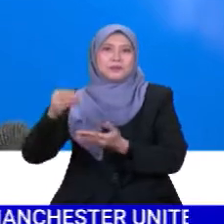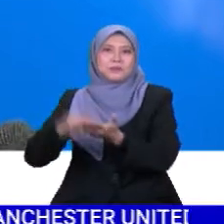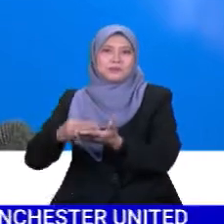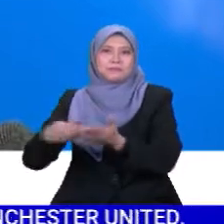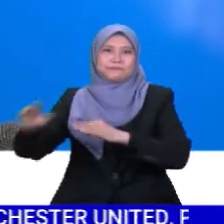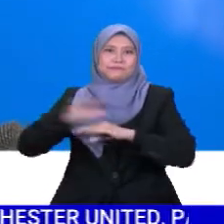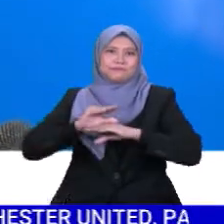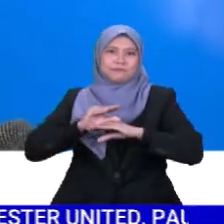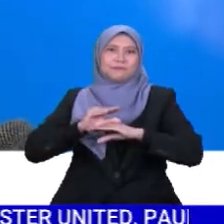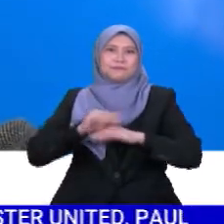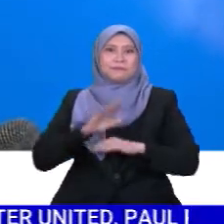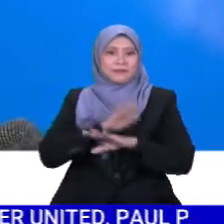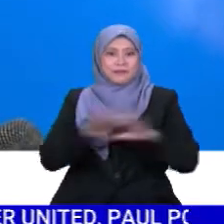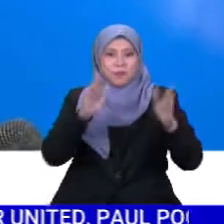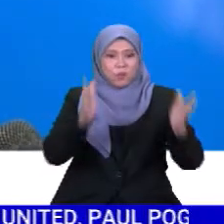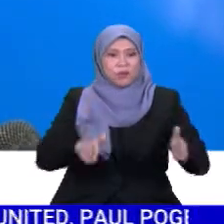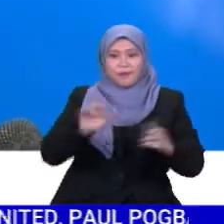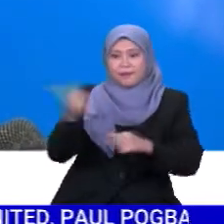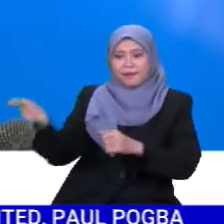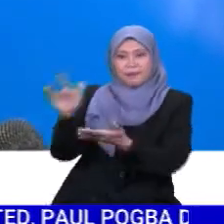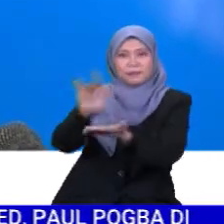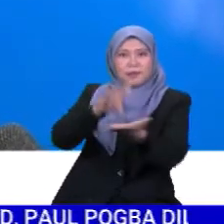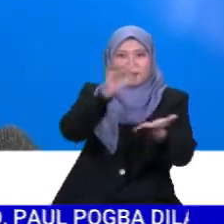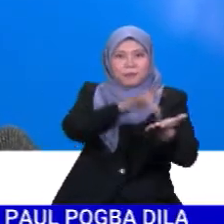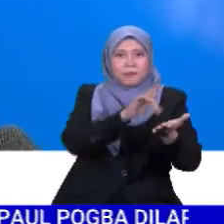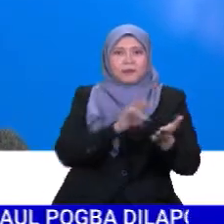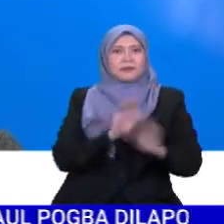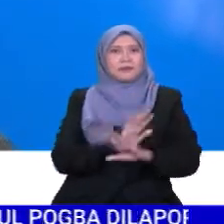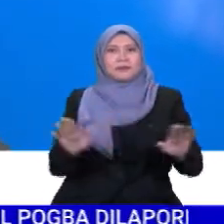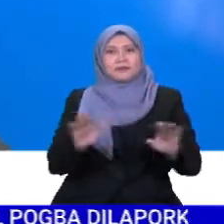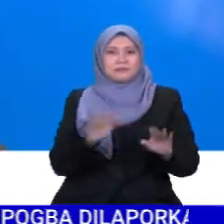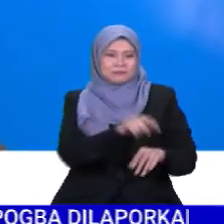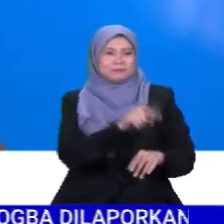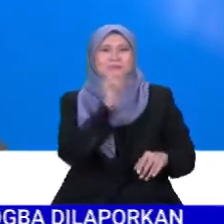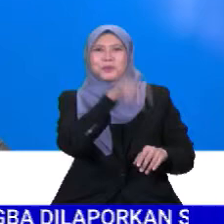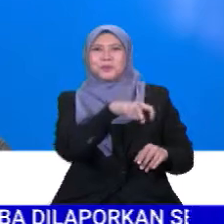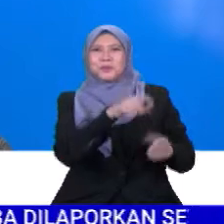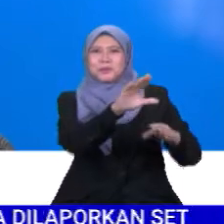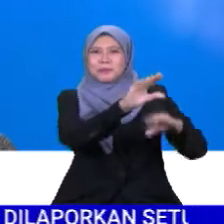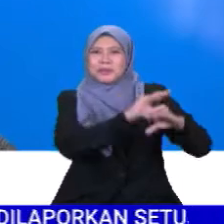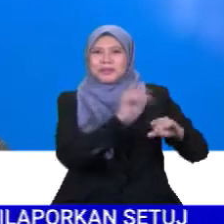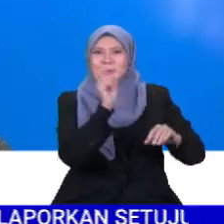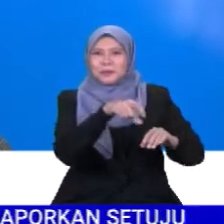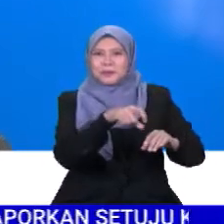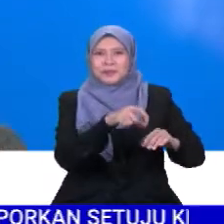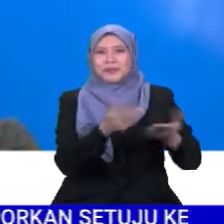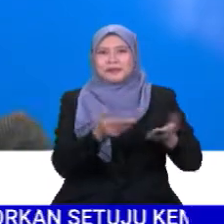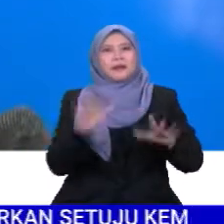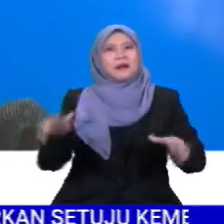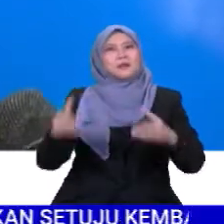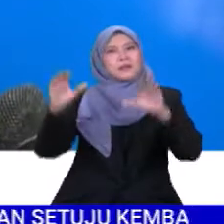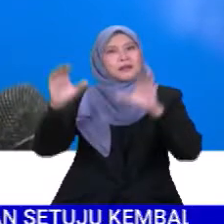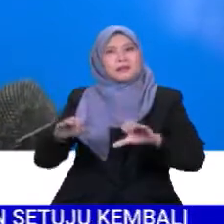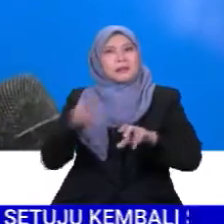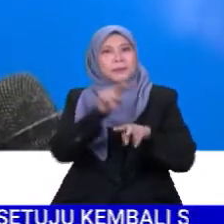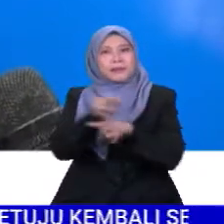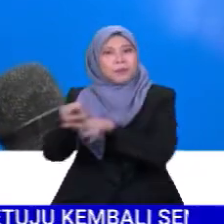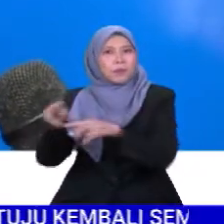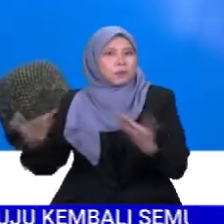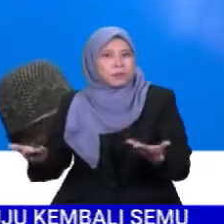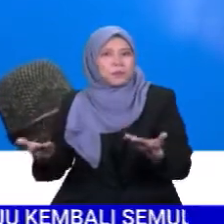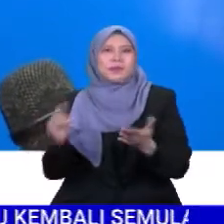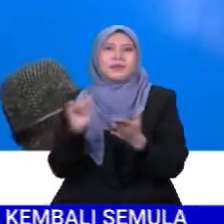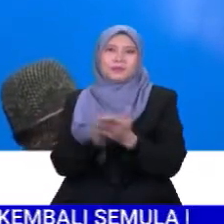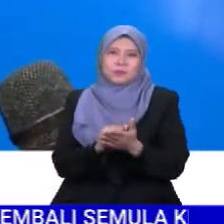Dan tidak diambil kesempatan oleh mereka yang mungkin tak perlu diberikan subsidi. Cuma bagaimana nak melaksanakan ini? Ini